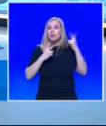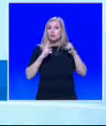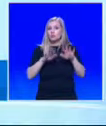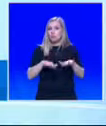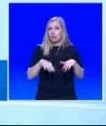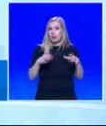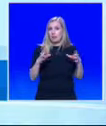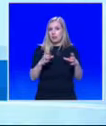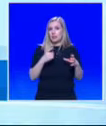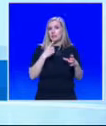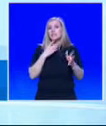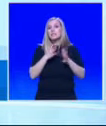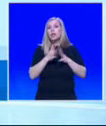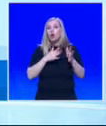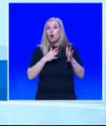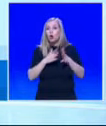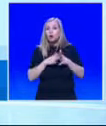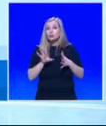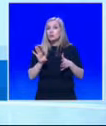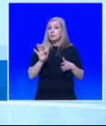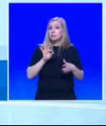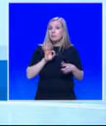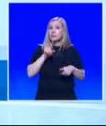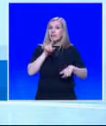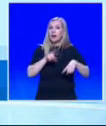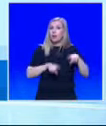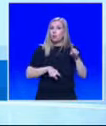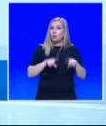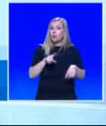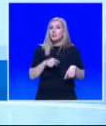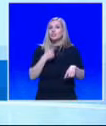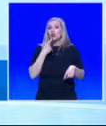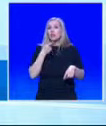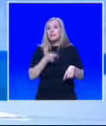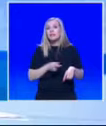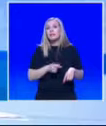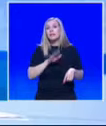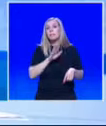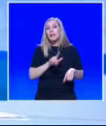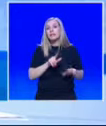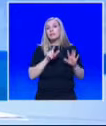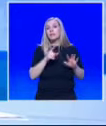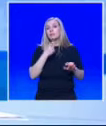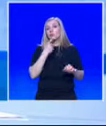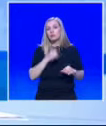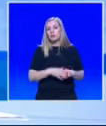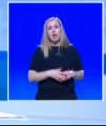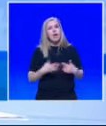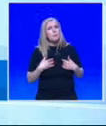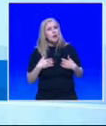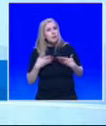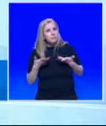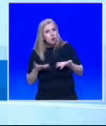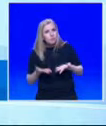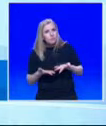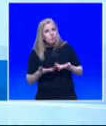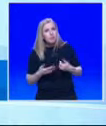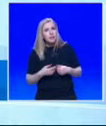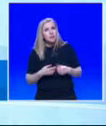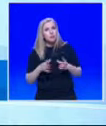парламента за хората, които се избират за регулатори, тъй като те са за 5-7 години. Ема, вие го имате мнозинството сега в момента. Така не че бива